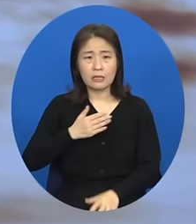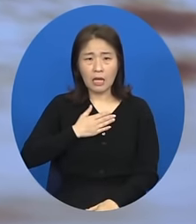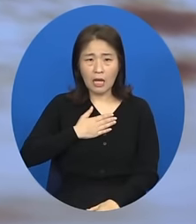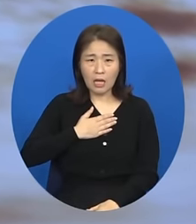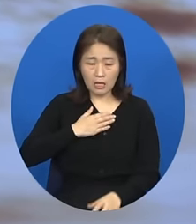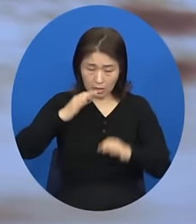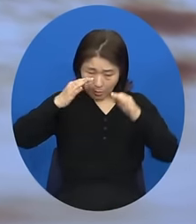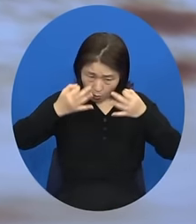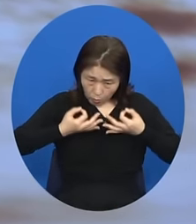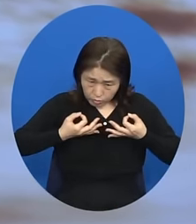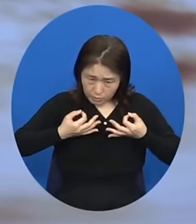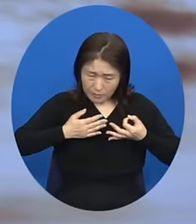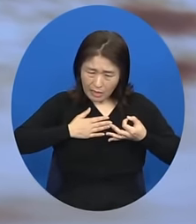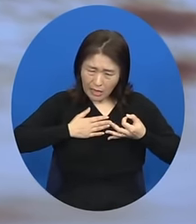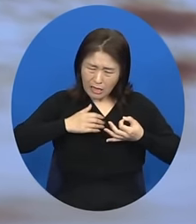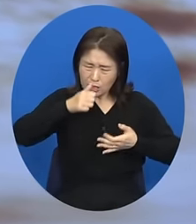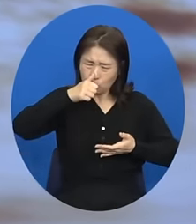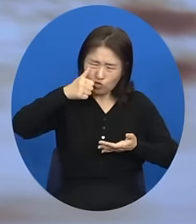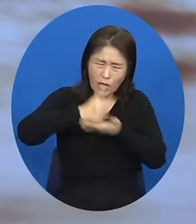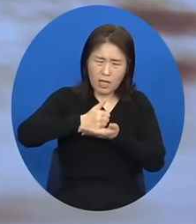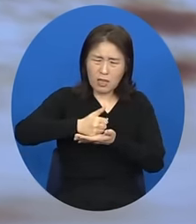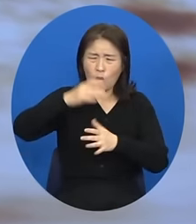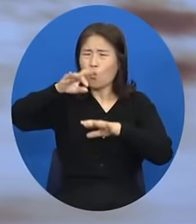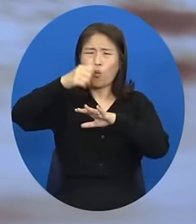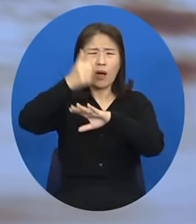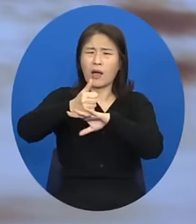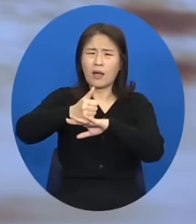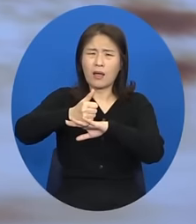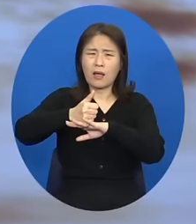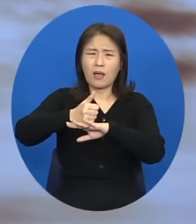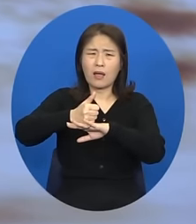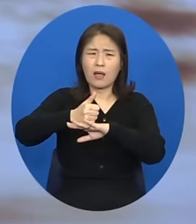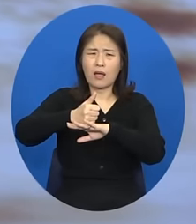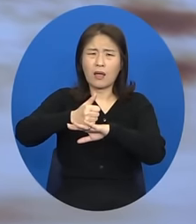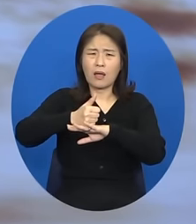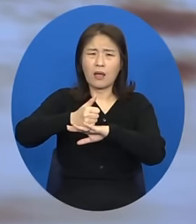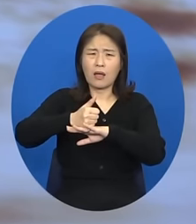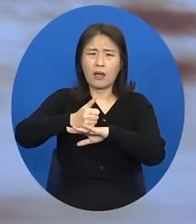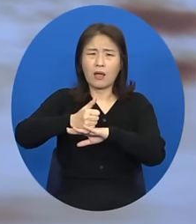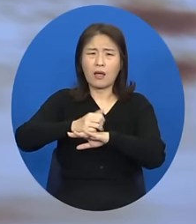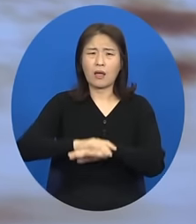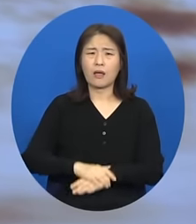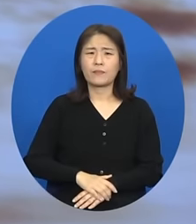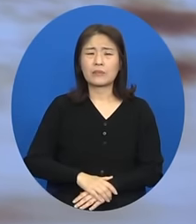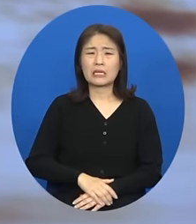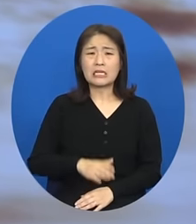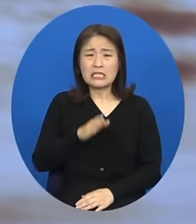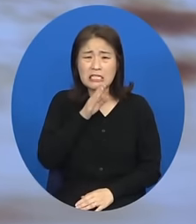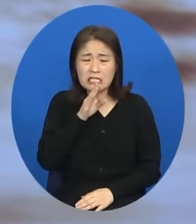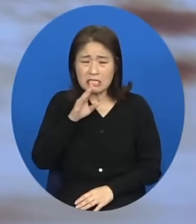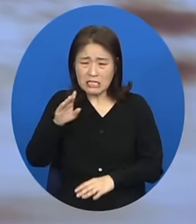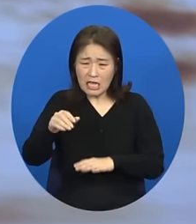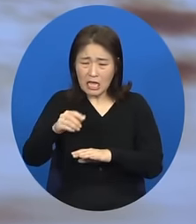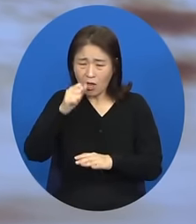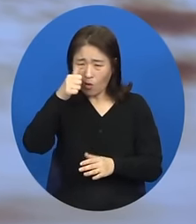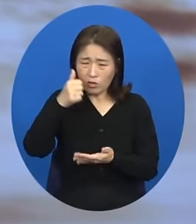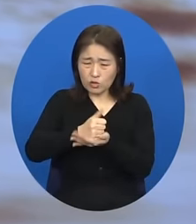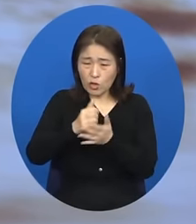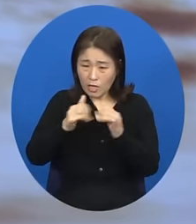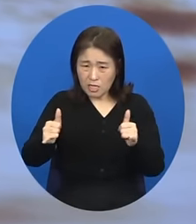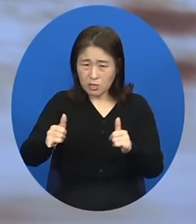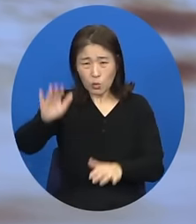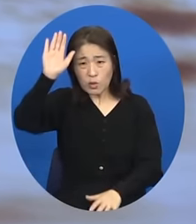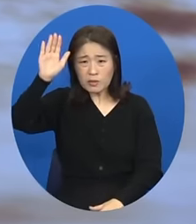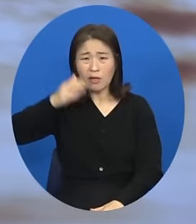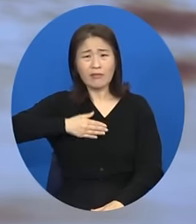죄인들 중에 우두머리다, 사람들 중에 진짜 죄인 손들어 보세요 하면 바울이 나예요, 내가 진짜